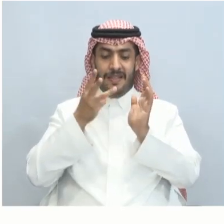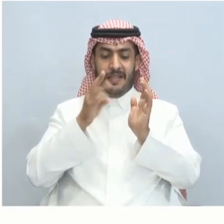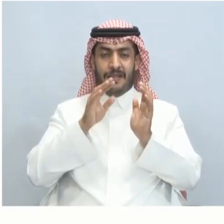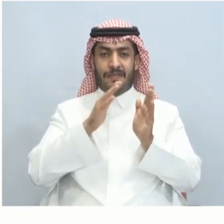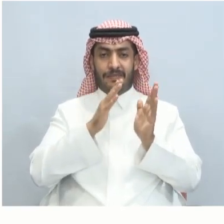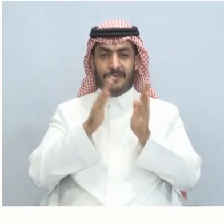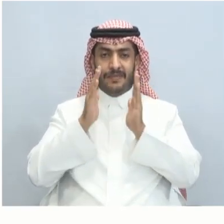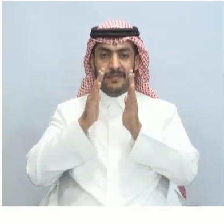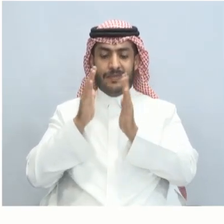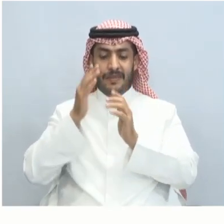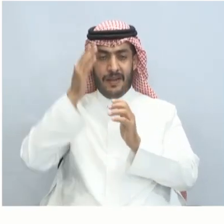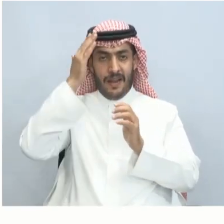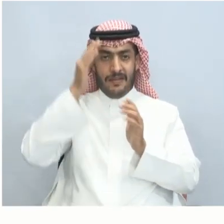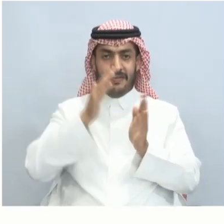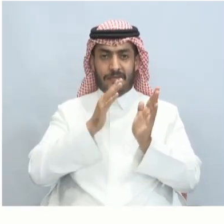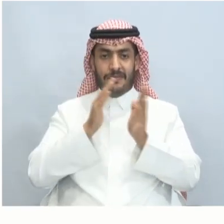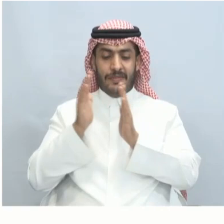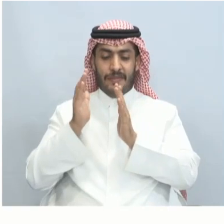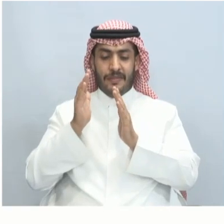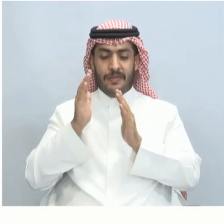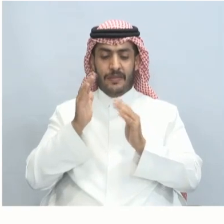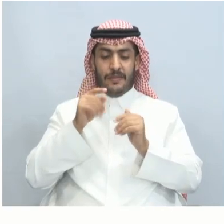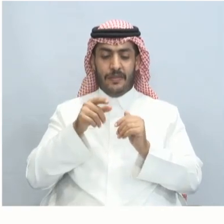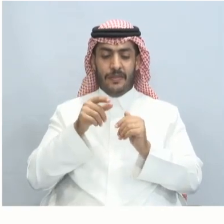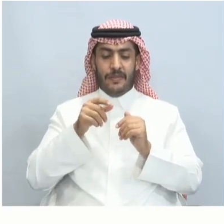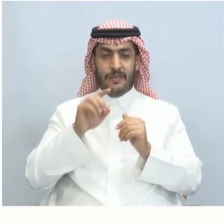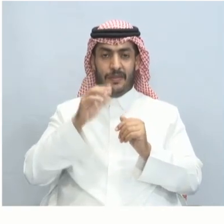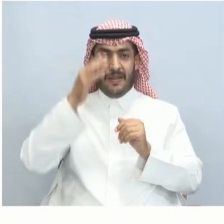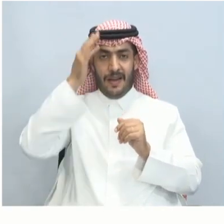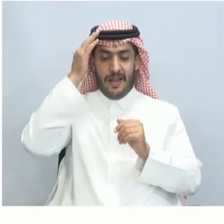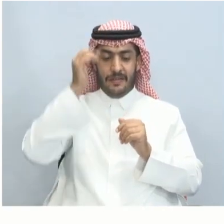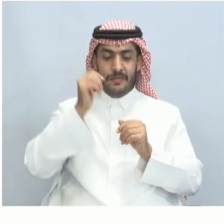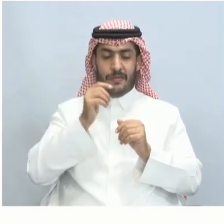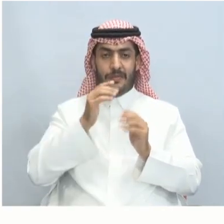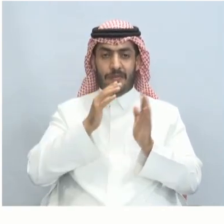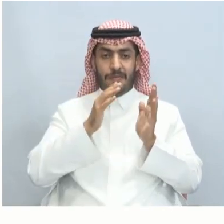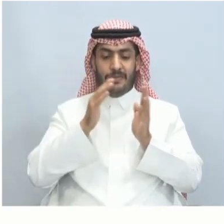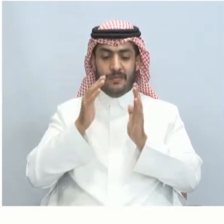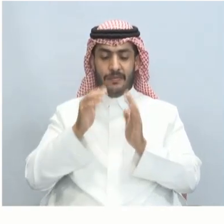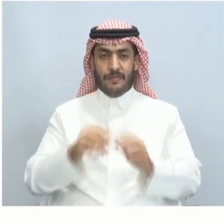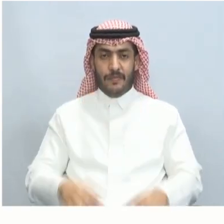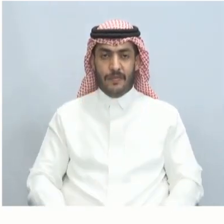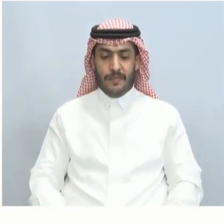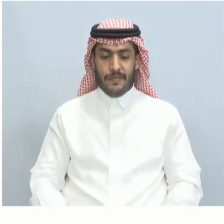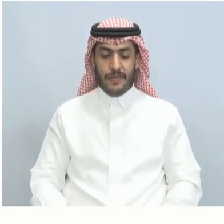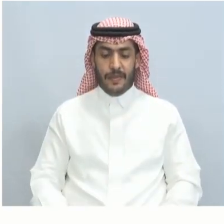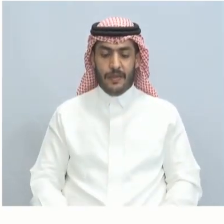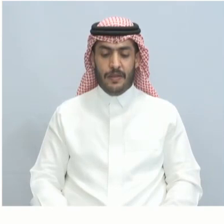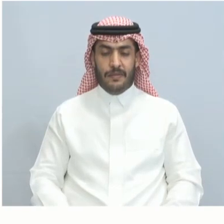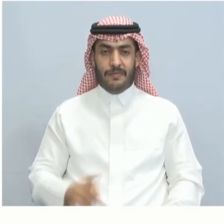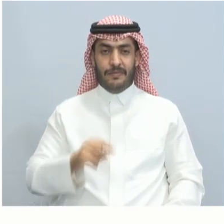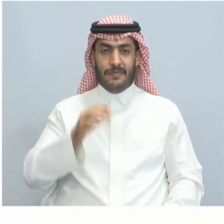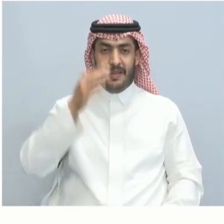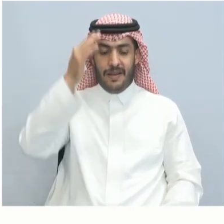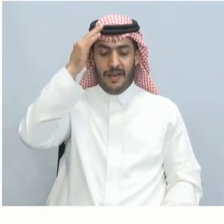5 هذا الراس انتقل خمس وحدات ايضا هذا الراس واحد اثان 3 4 5 ايضا هذا الراس